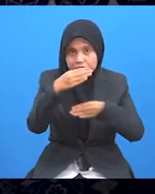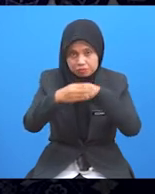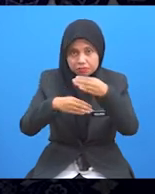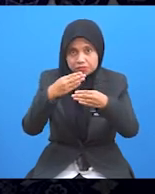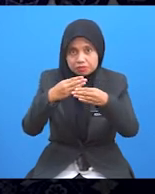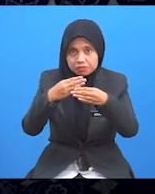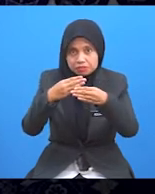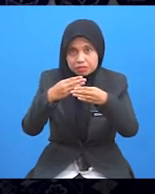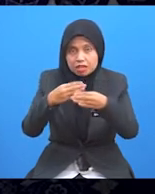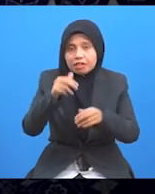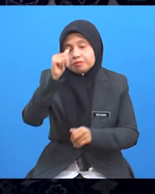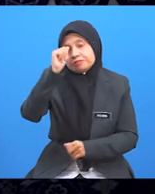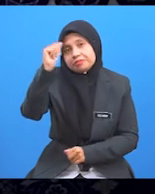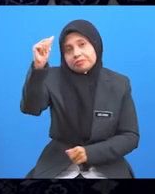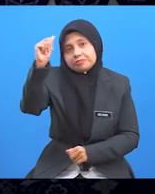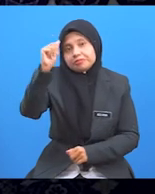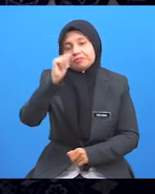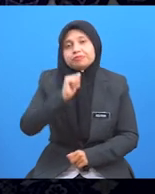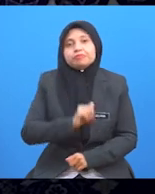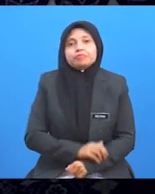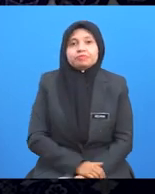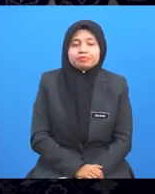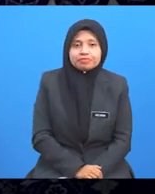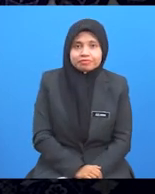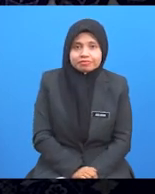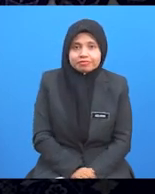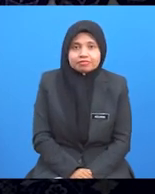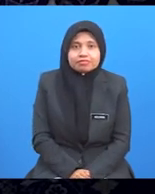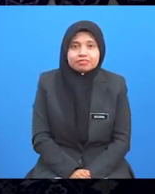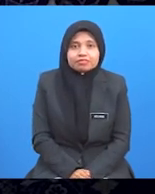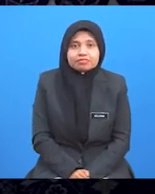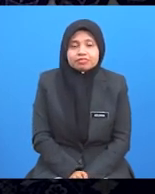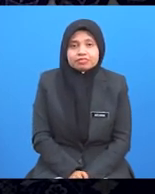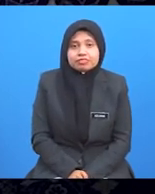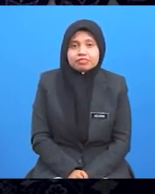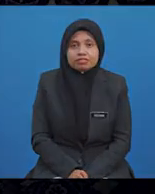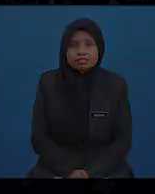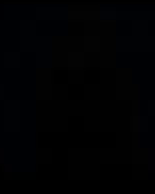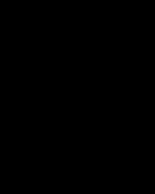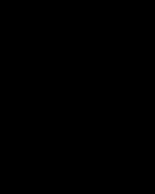kemajuan. Assalamualaikum warahmatullahi wabarakatuh.